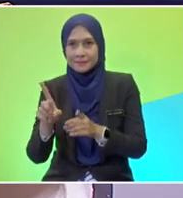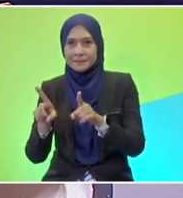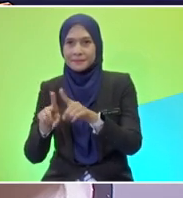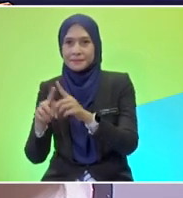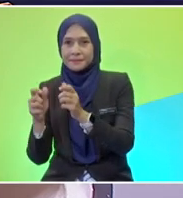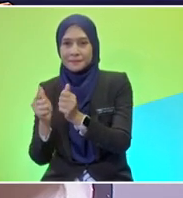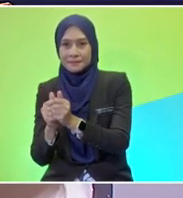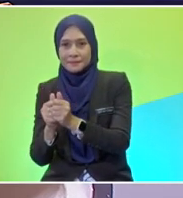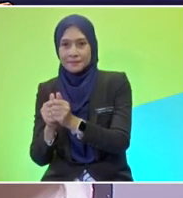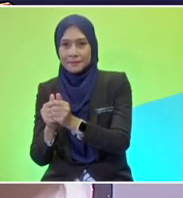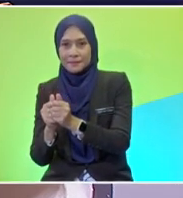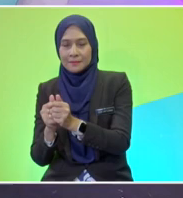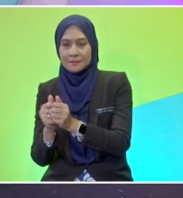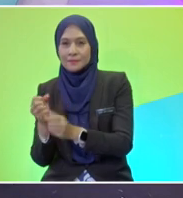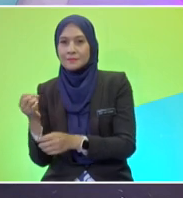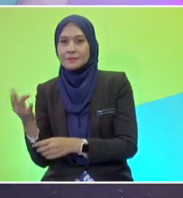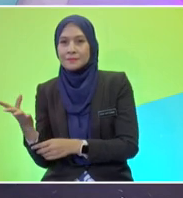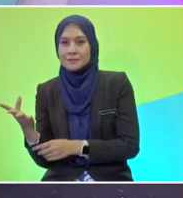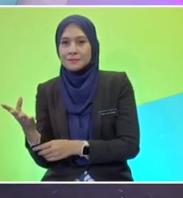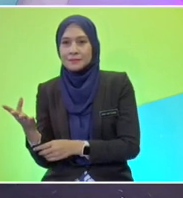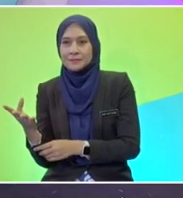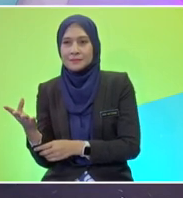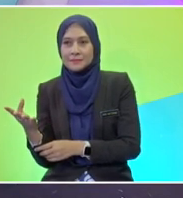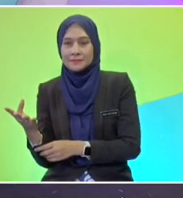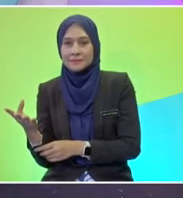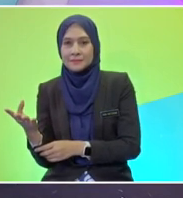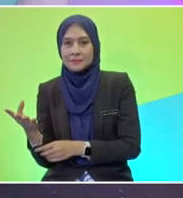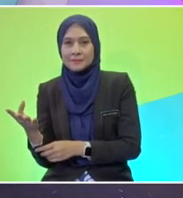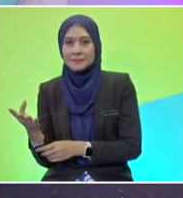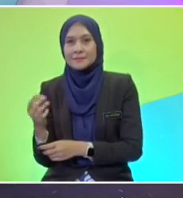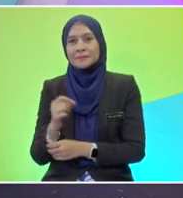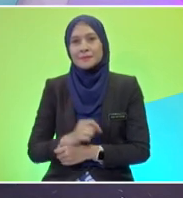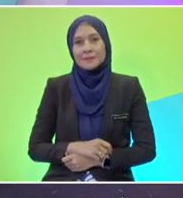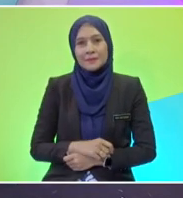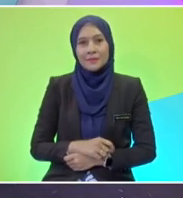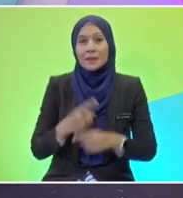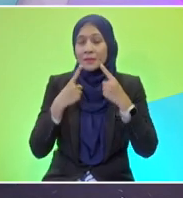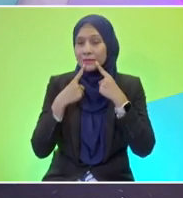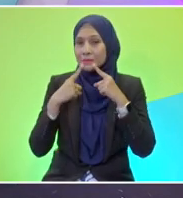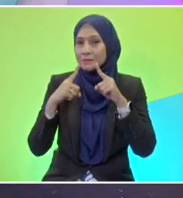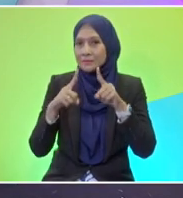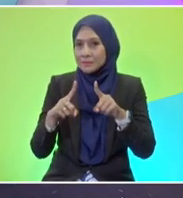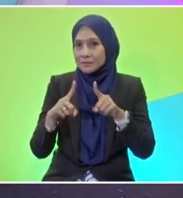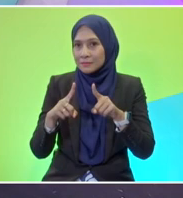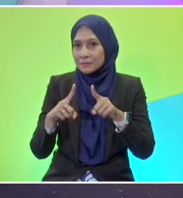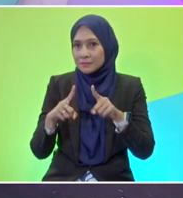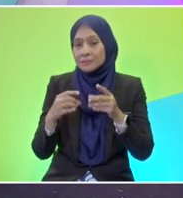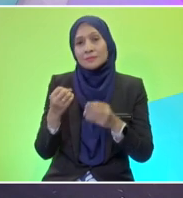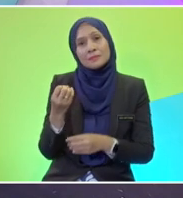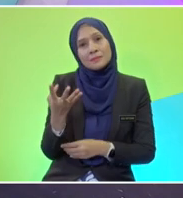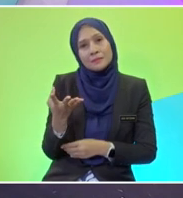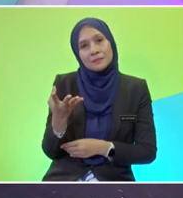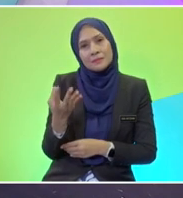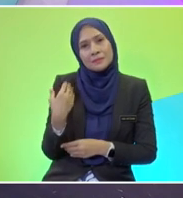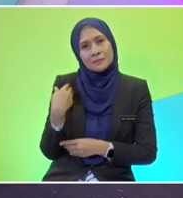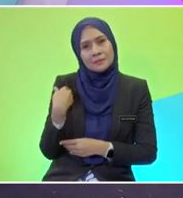dulu. Betul? Okey, jadi satu untuk cikgu. Okey. Satu untuk Kak Syafiqah. Okay. Tiga tolak dua, murid-murid.